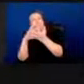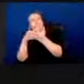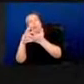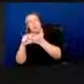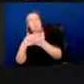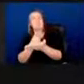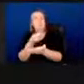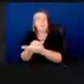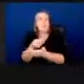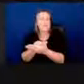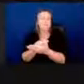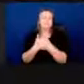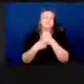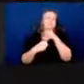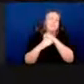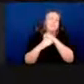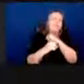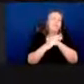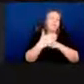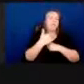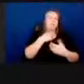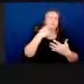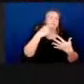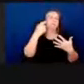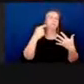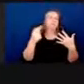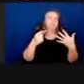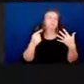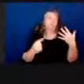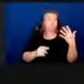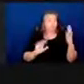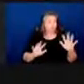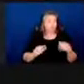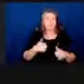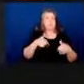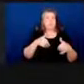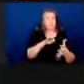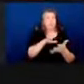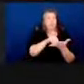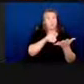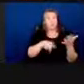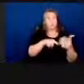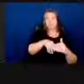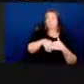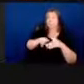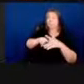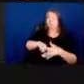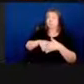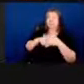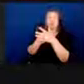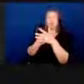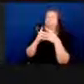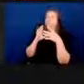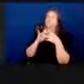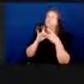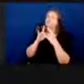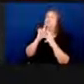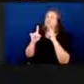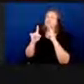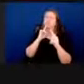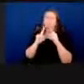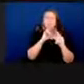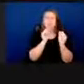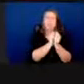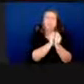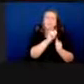بهذا العمل وأيضا لدينا عدد من الفرص المالية للتعرف على أمور المالية